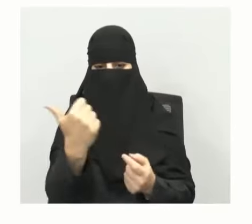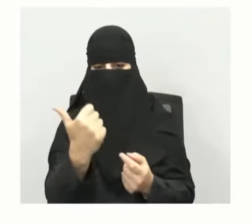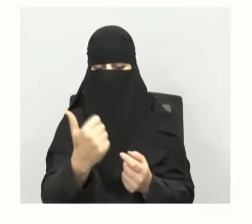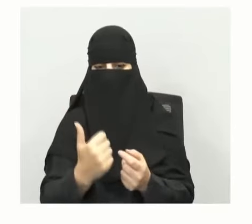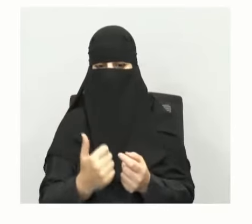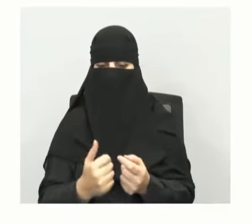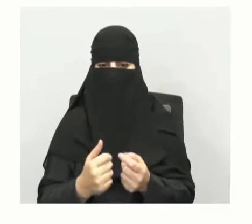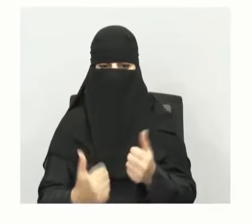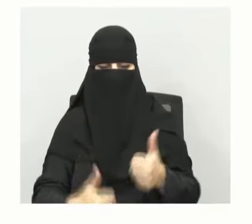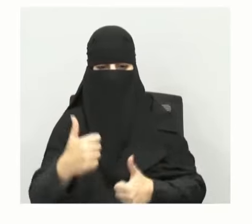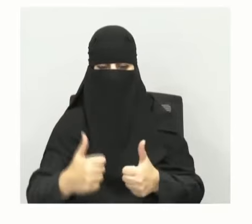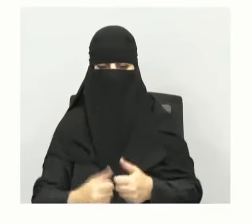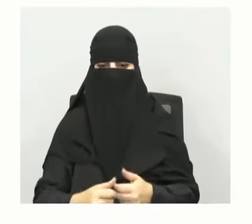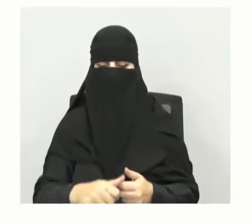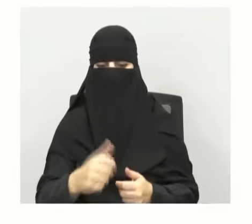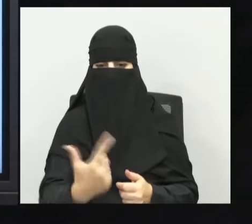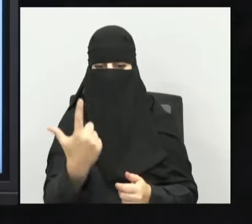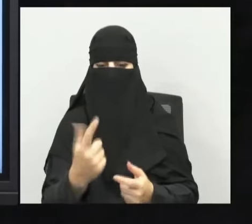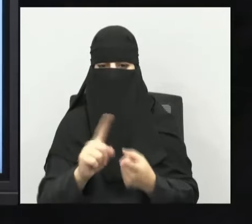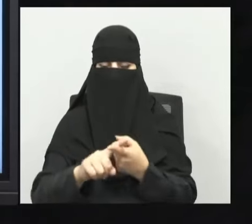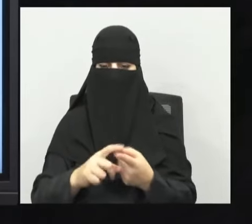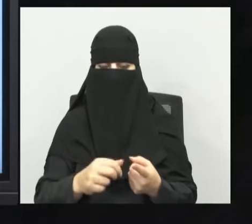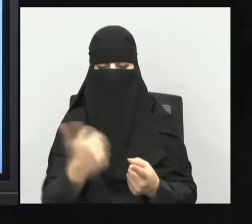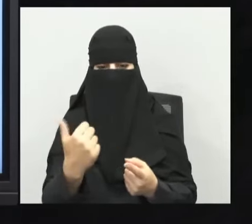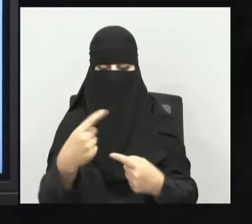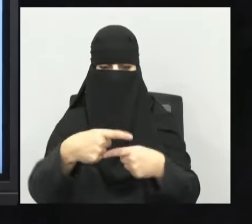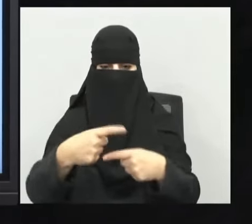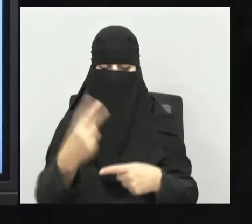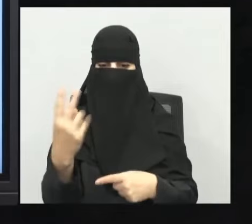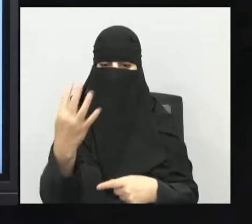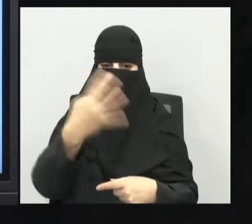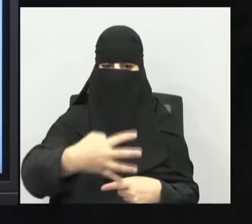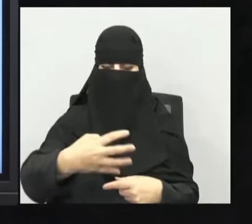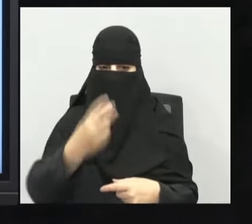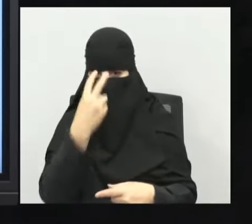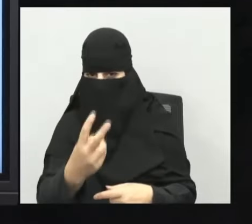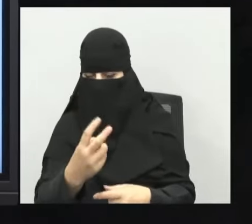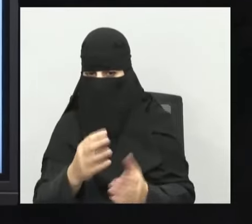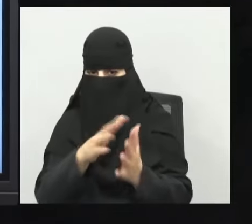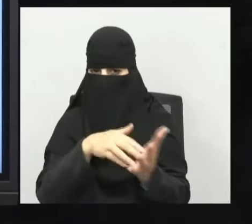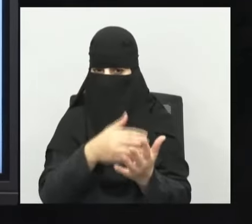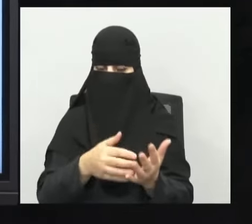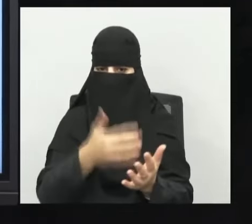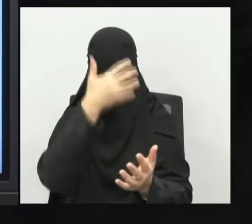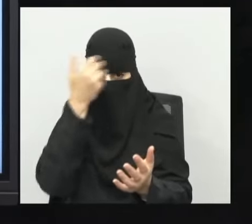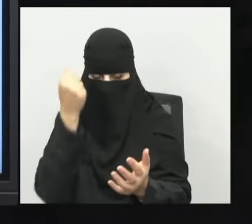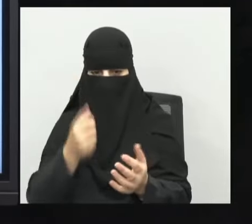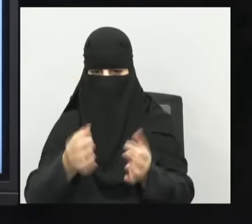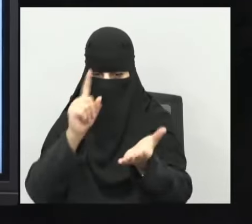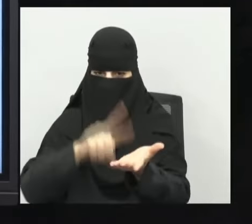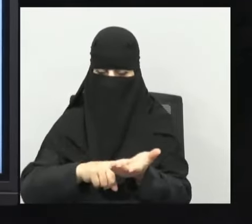فيكم خلونا نختبرها سبعه ضرب سته هل تعطينا 42 نهضروا في الجدول يا ابطال معاكم واذا كنتوا حافظين اكدوا لي